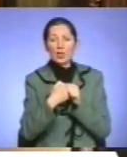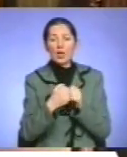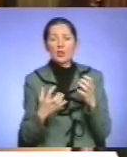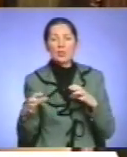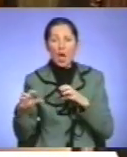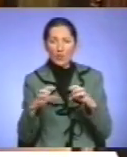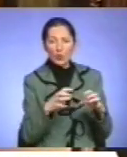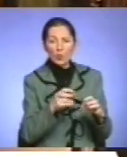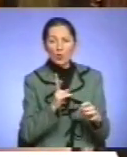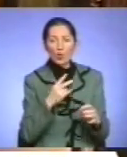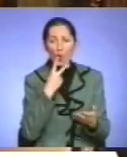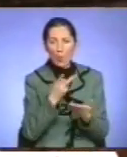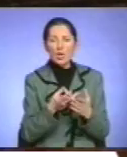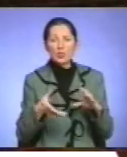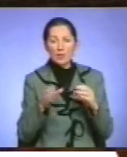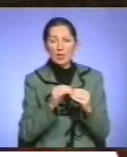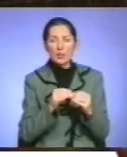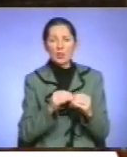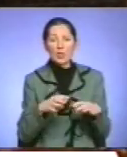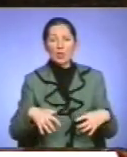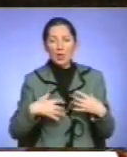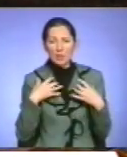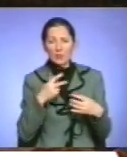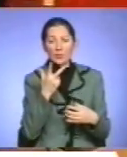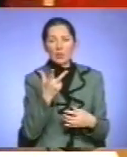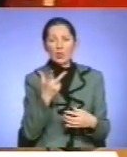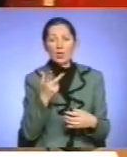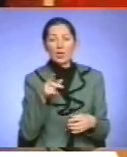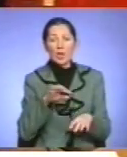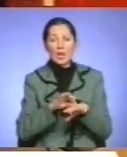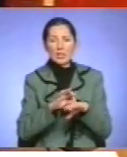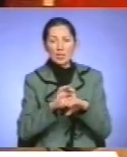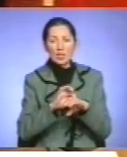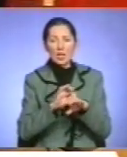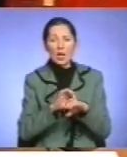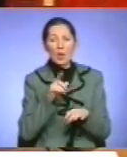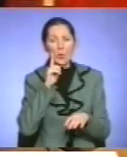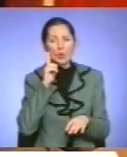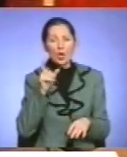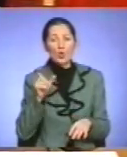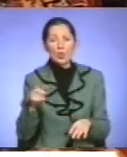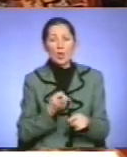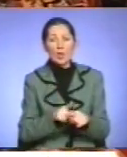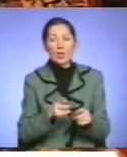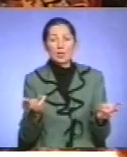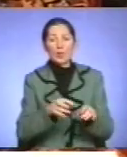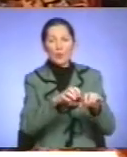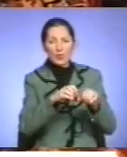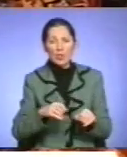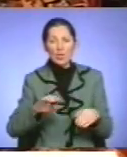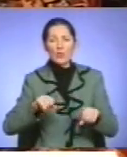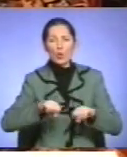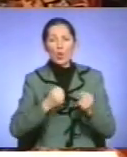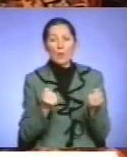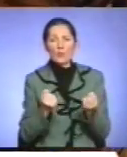аварії, жахалися від видовища. Три понівечені тіла молодих людей, яких довелося відділяти від уламків автомобіля. «Жигулі», за кермом яких